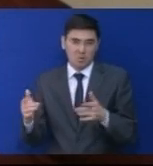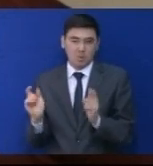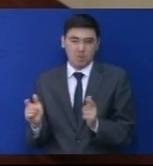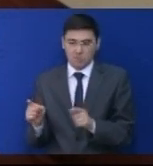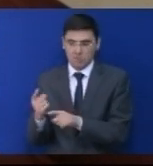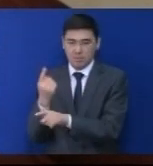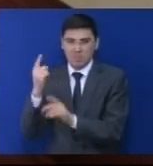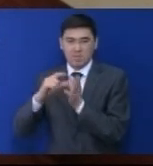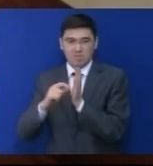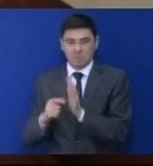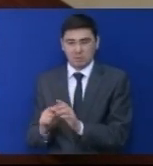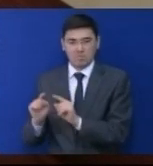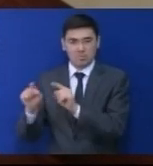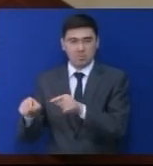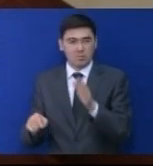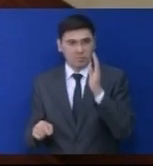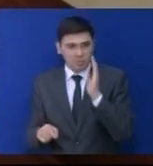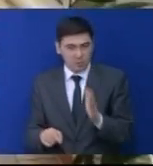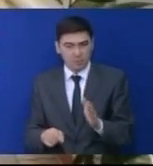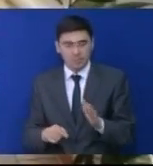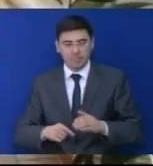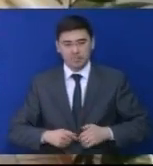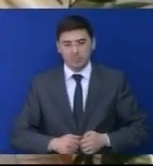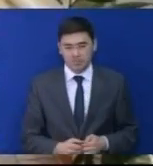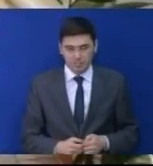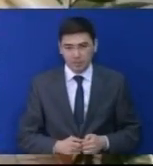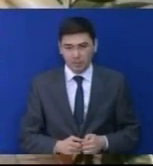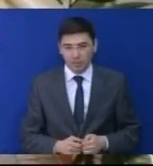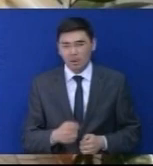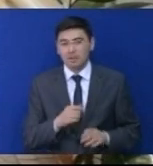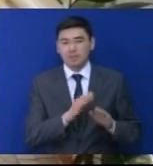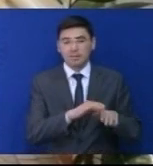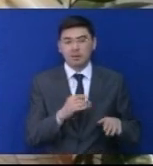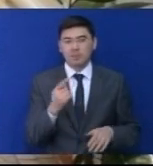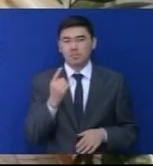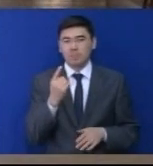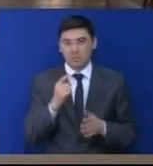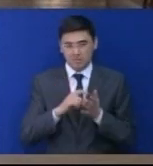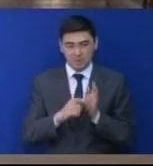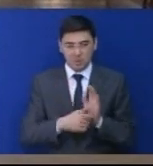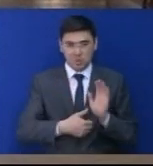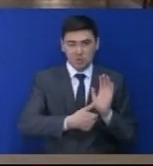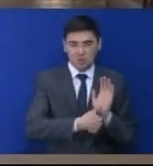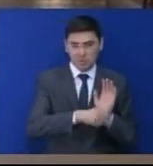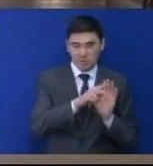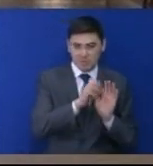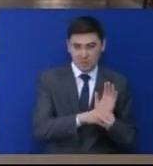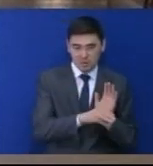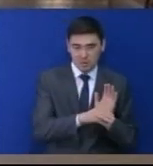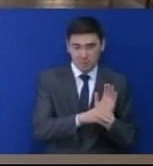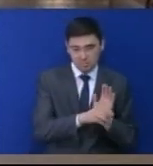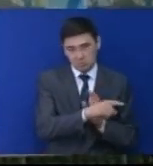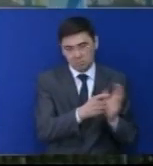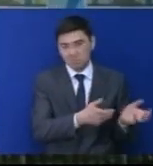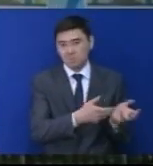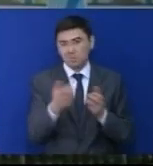бұл іс-әрекеттерді жасауға көмектеседі деген ойдамын. Балаларды 1-ші сыныпқа 6 жастан бастап қабылдау тағы бір жаңалық болды.